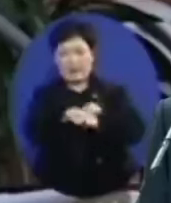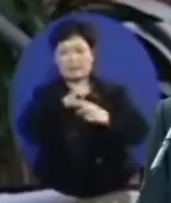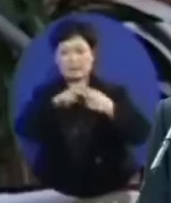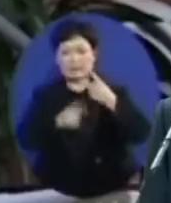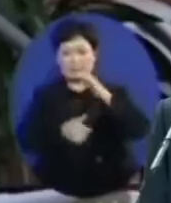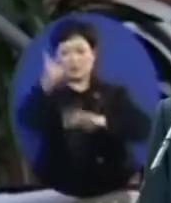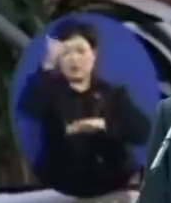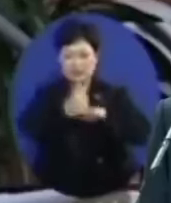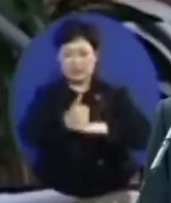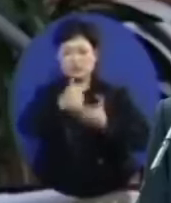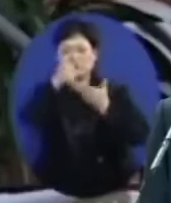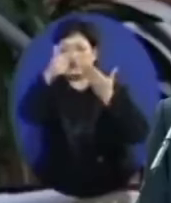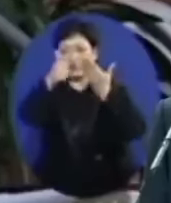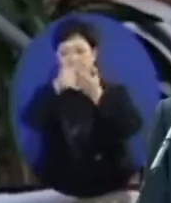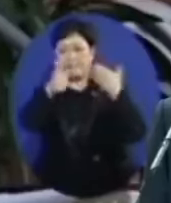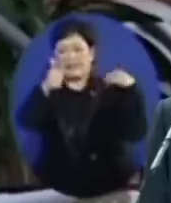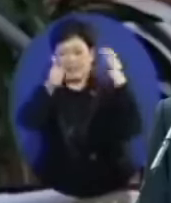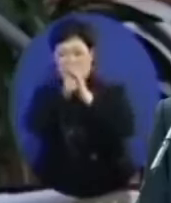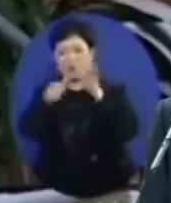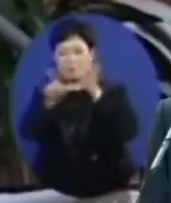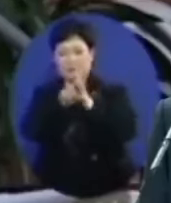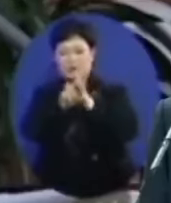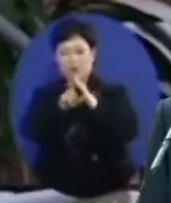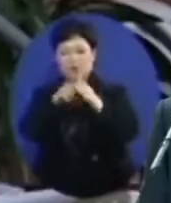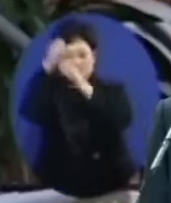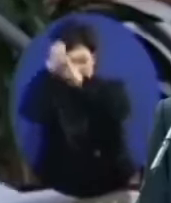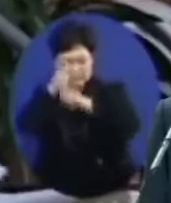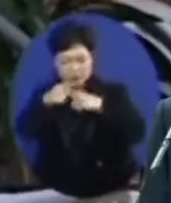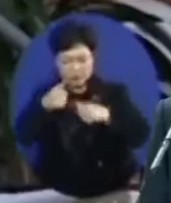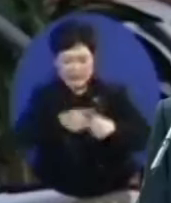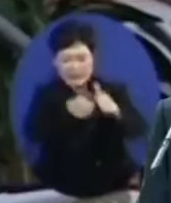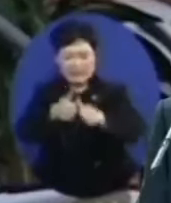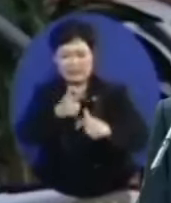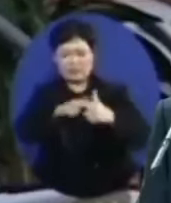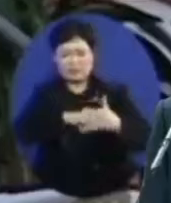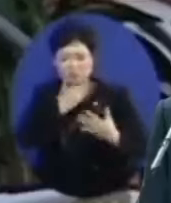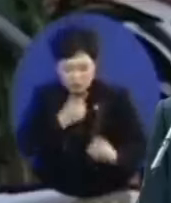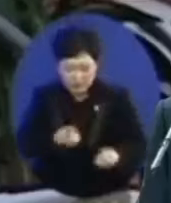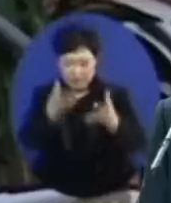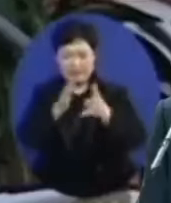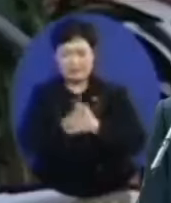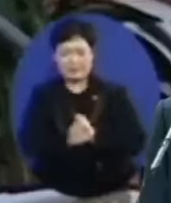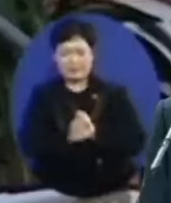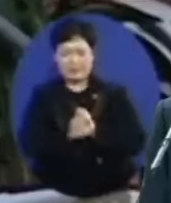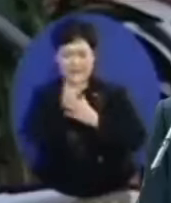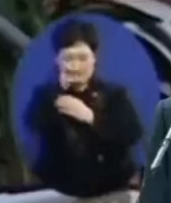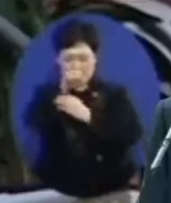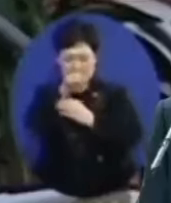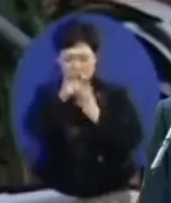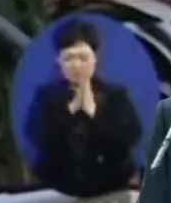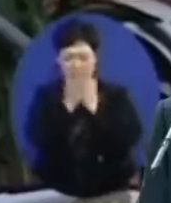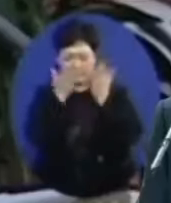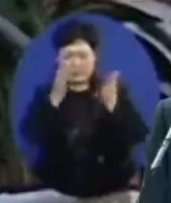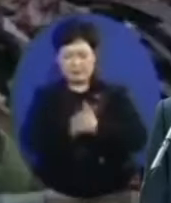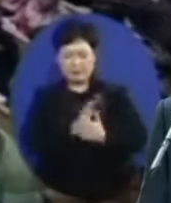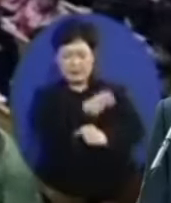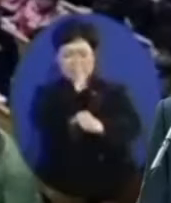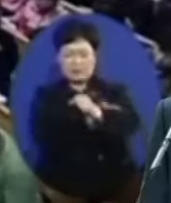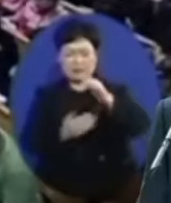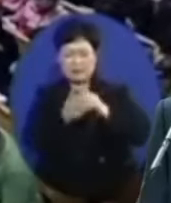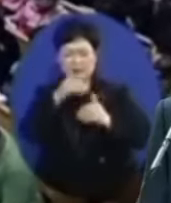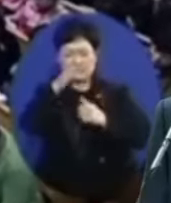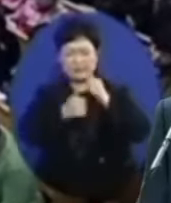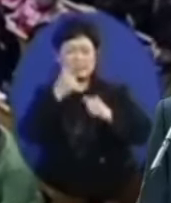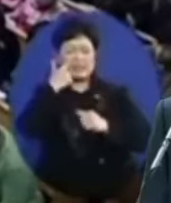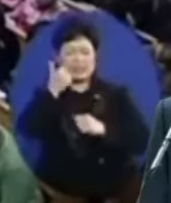맡기고 의지하고 믿고 순종하고 따라가는 여러분 되시기를 주님 이름으로 축원합니다. 우리 고개 숙여 기도드리겠습니다. 전능하신 아버지